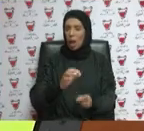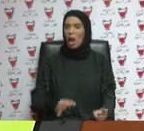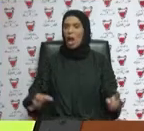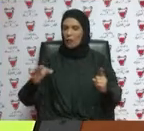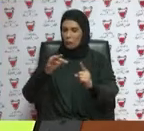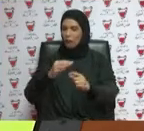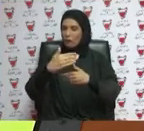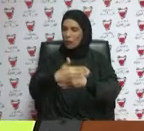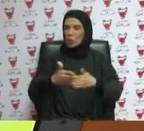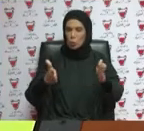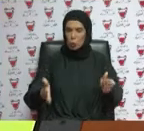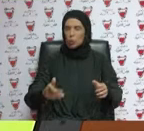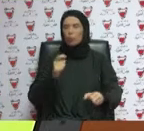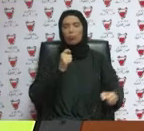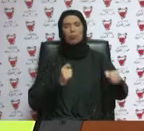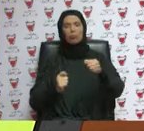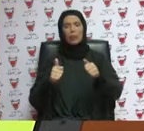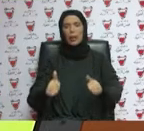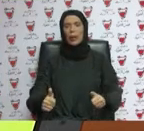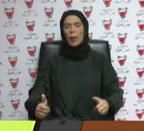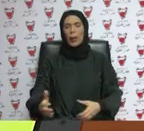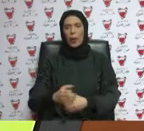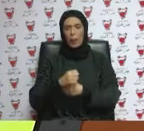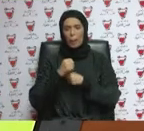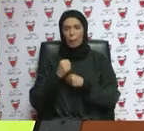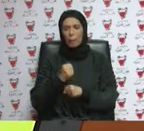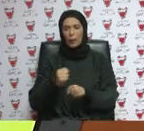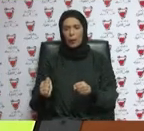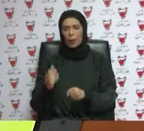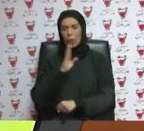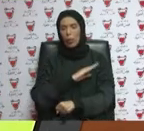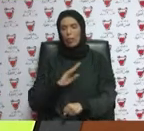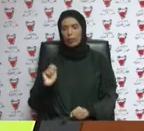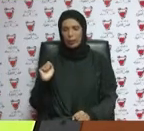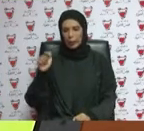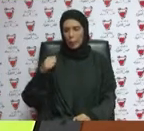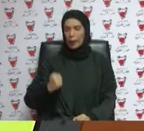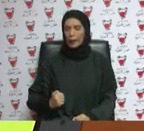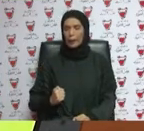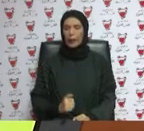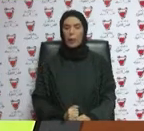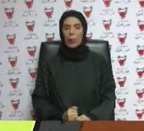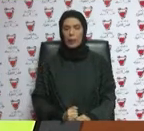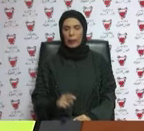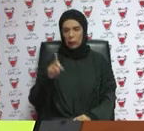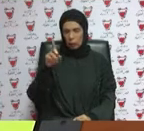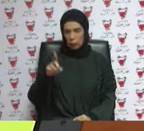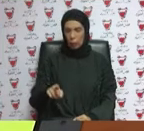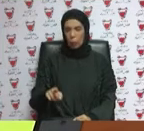له هذا الصندوق، وهو حماية العاطلين والموظفين البحرينيين. اليوم